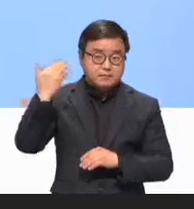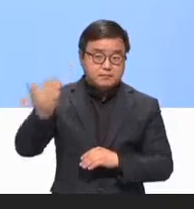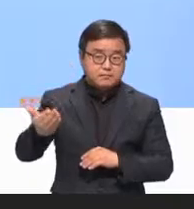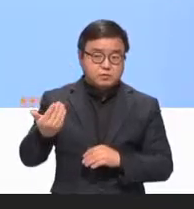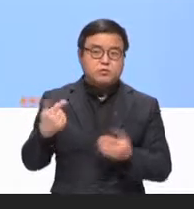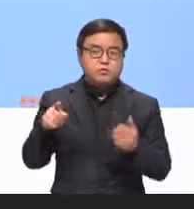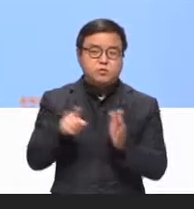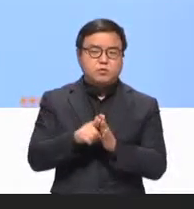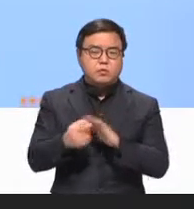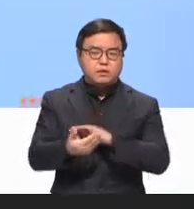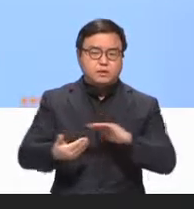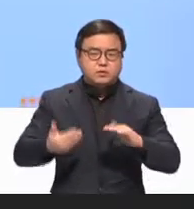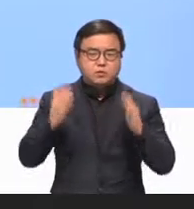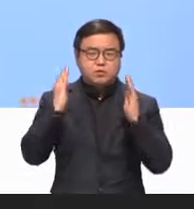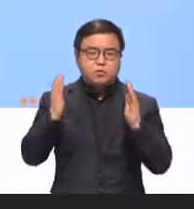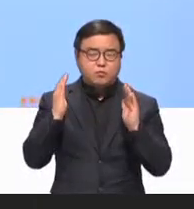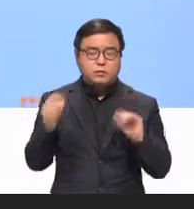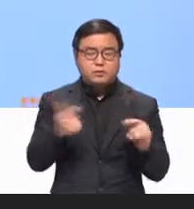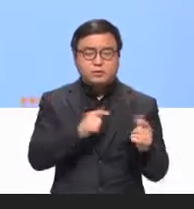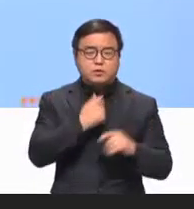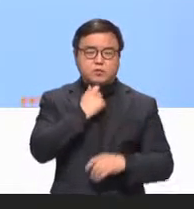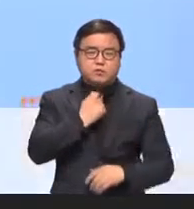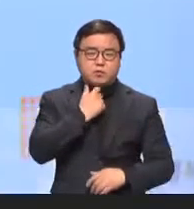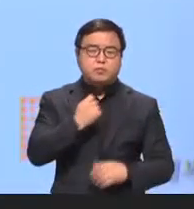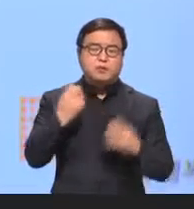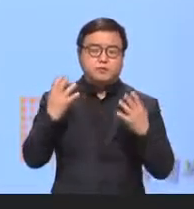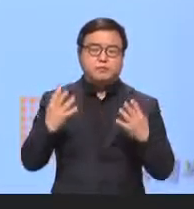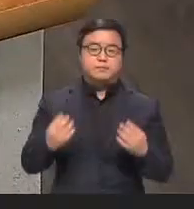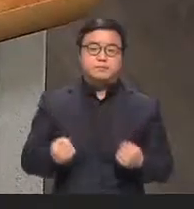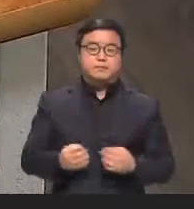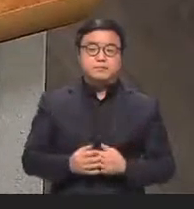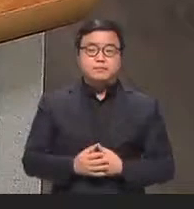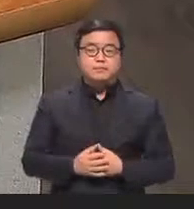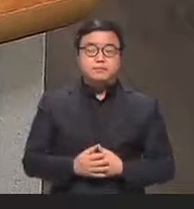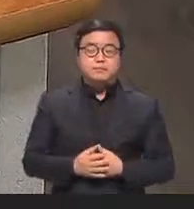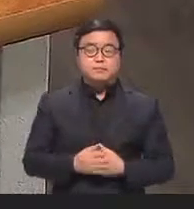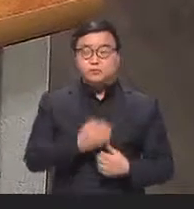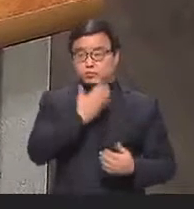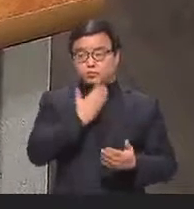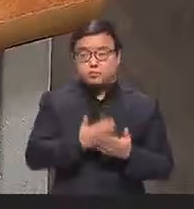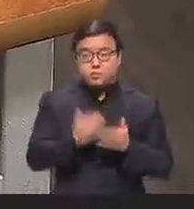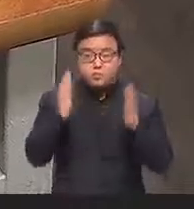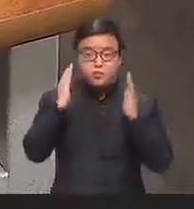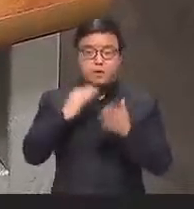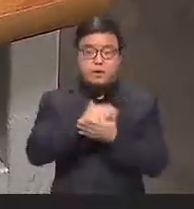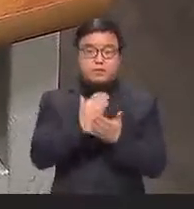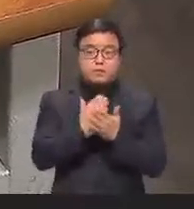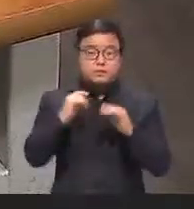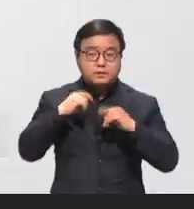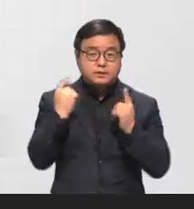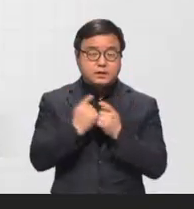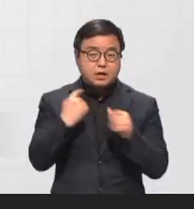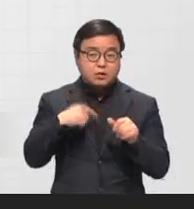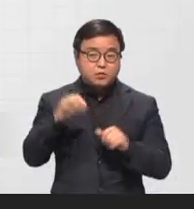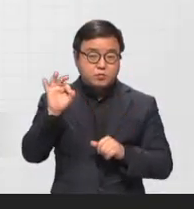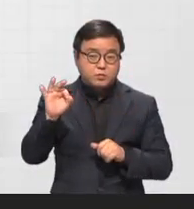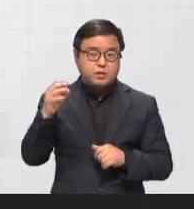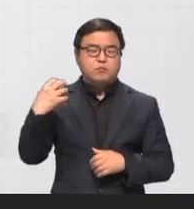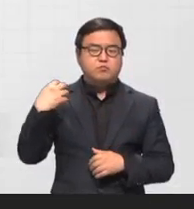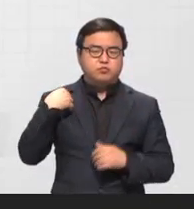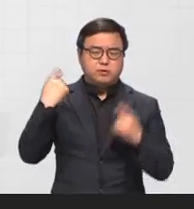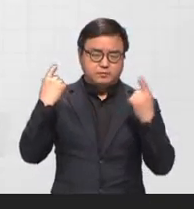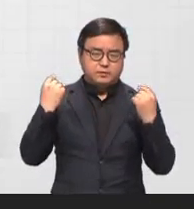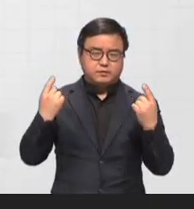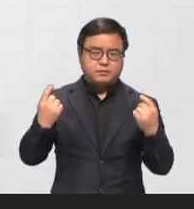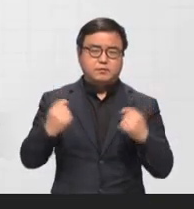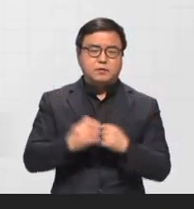학습이나 이런거에 대한 수요가 더 후 당국이 있기 때문에 q 과목의 사교육 부담 은 여전했습니다 영어 교과에